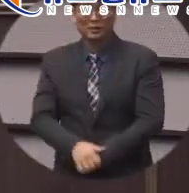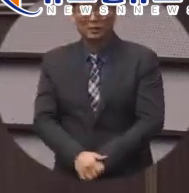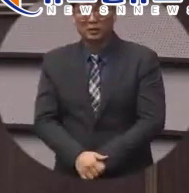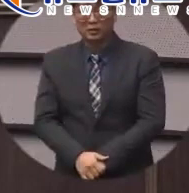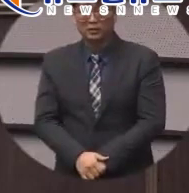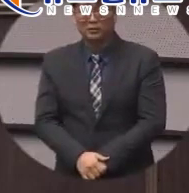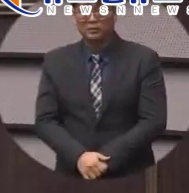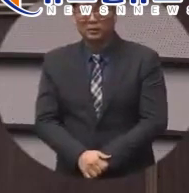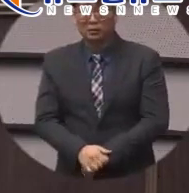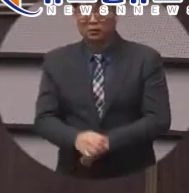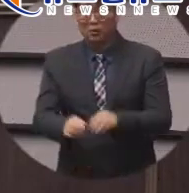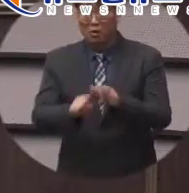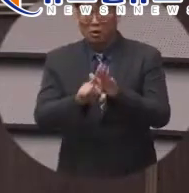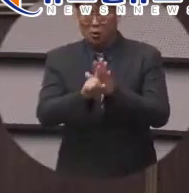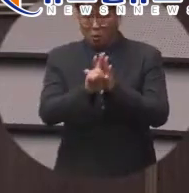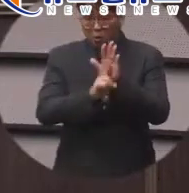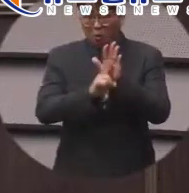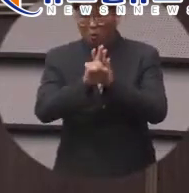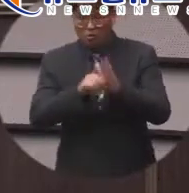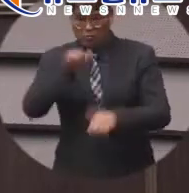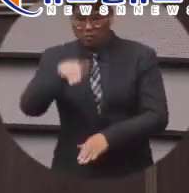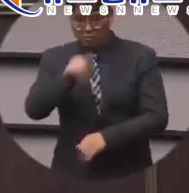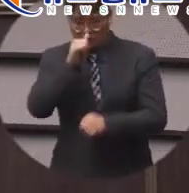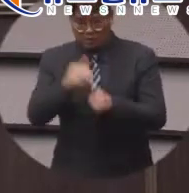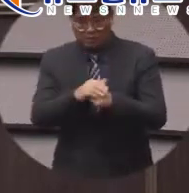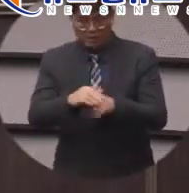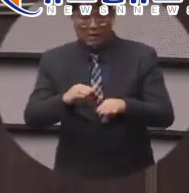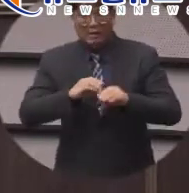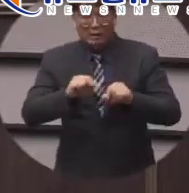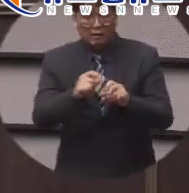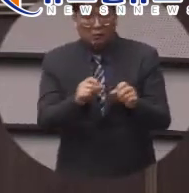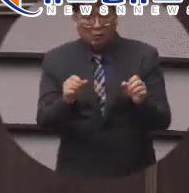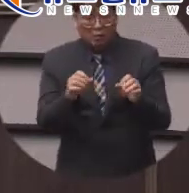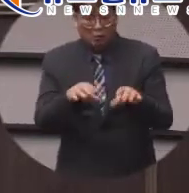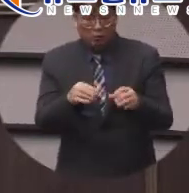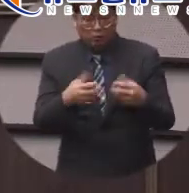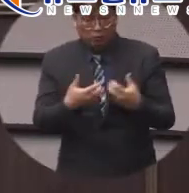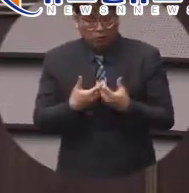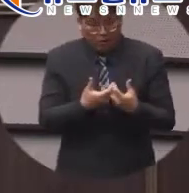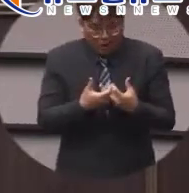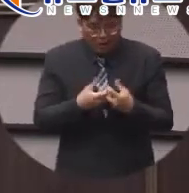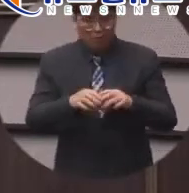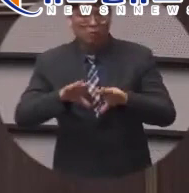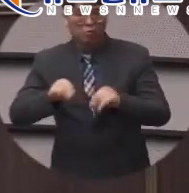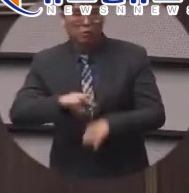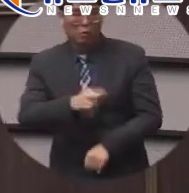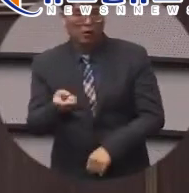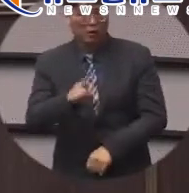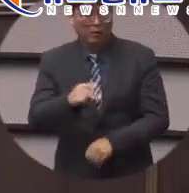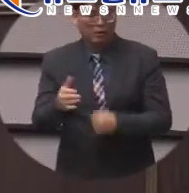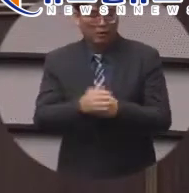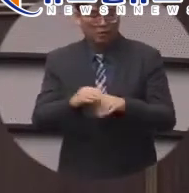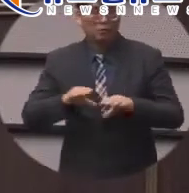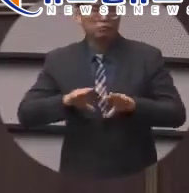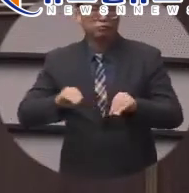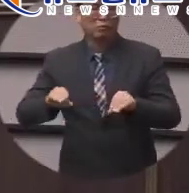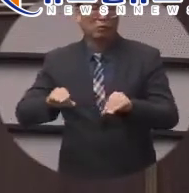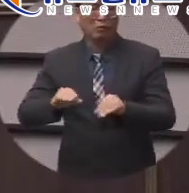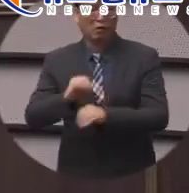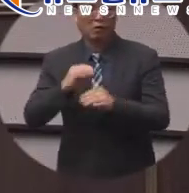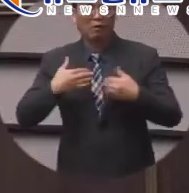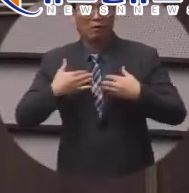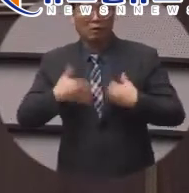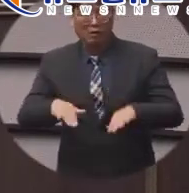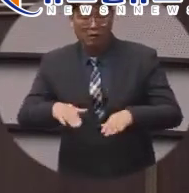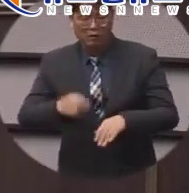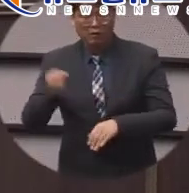시기에는 급격한 기온의 변화로 토양이 얼었다 녹기를 반복하면서 지반이 연약해지고 도로, 석축,